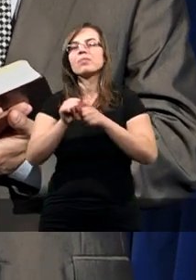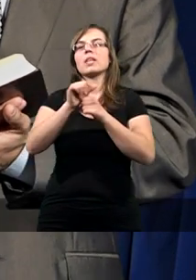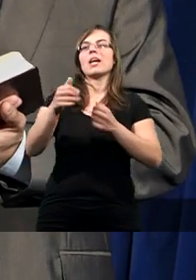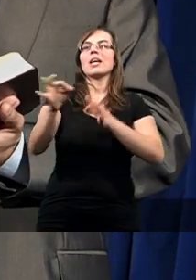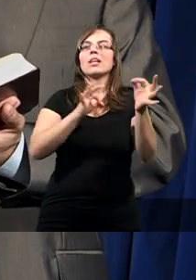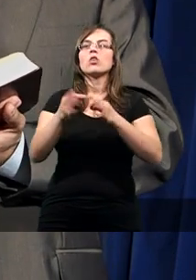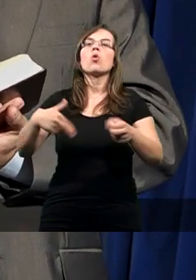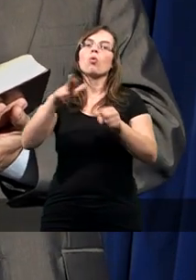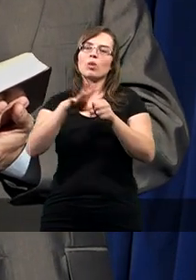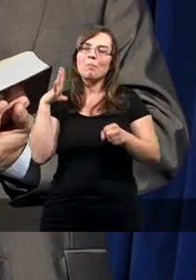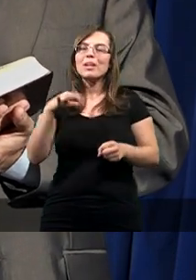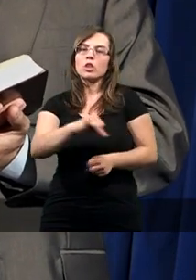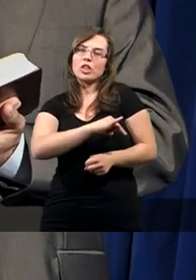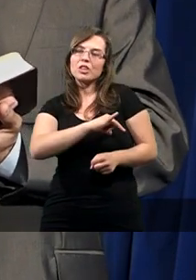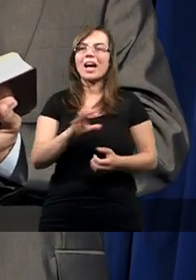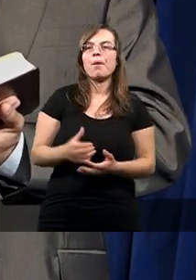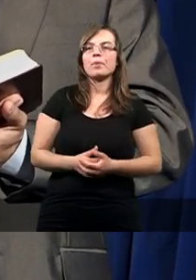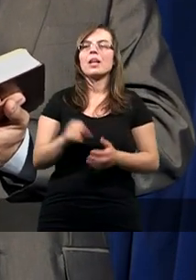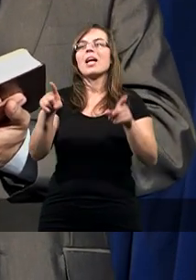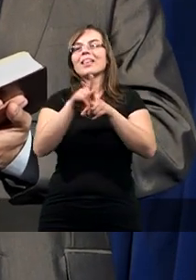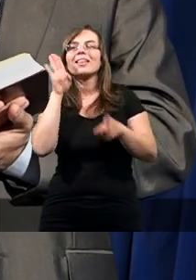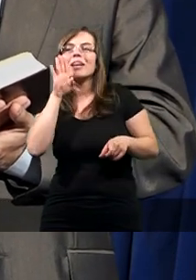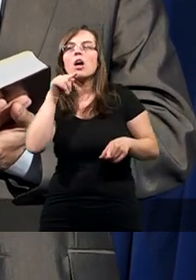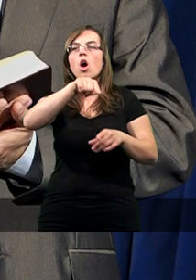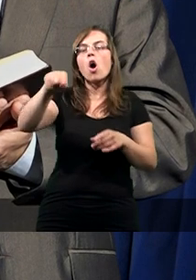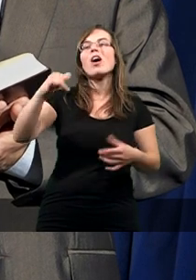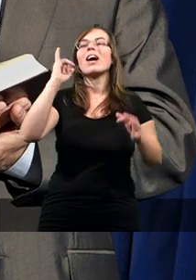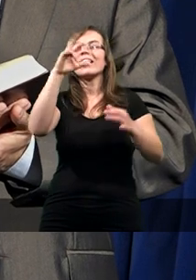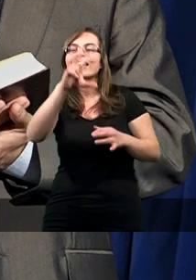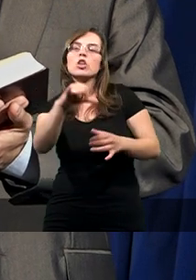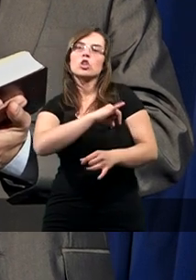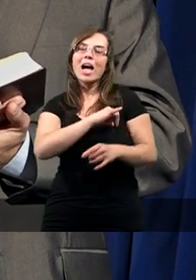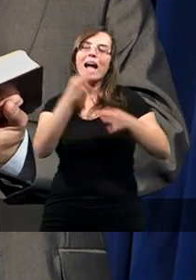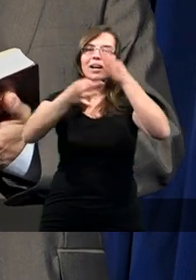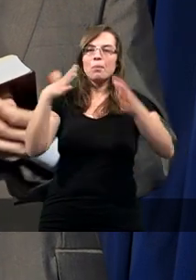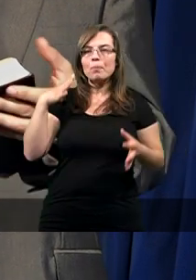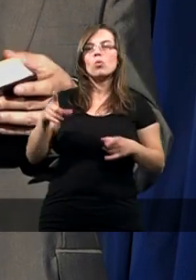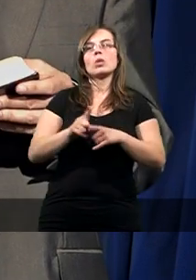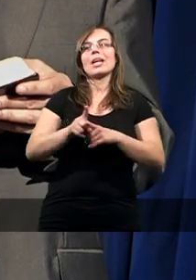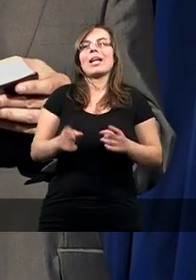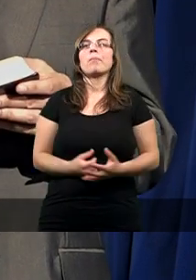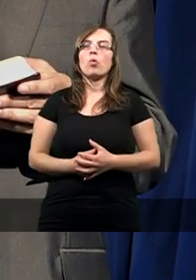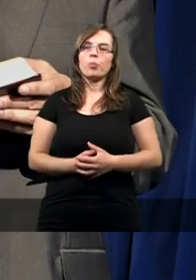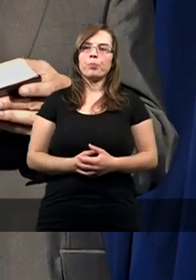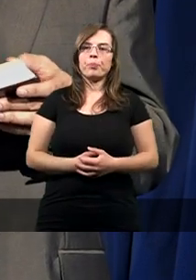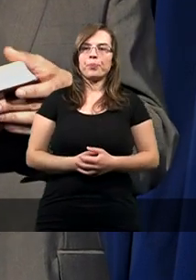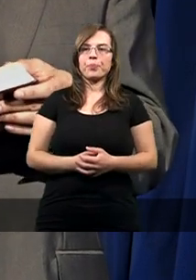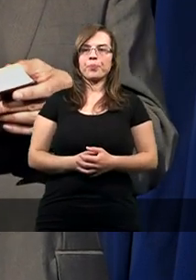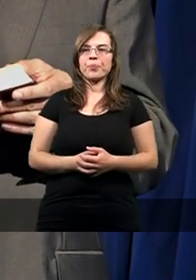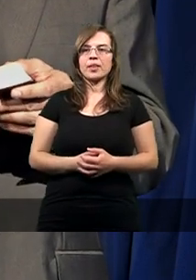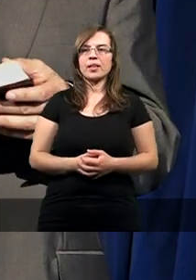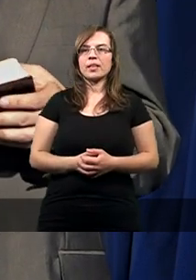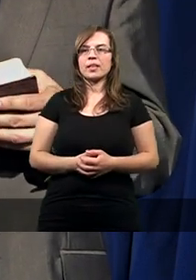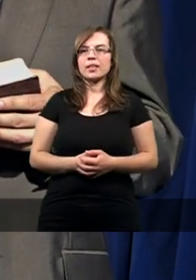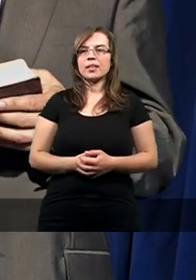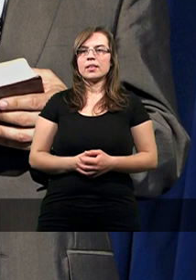o ludziach, którzy byli grzesznikami. And about their sins. A także i o ich grzechach. And yet others, for example, Daniel, Job